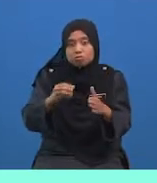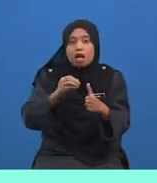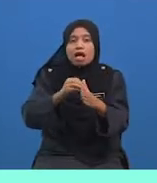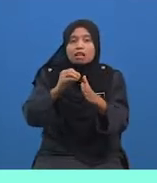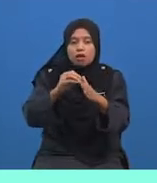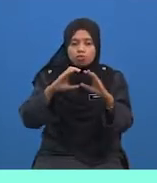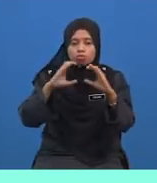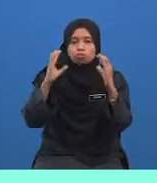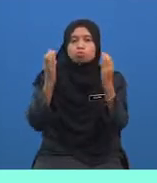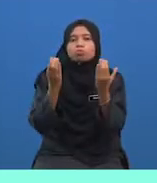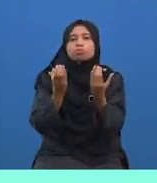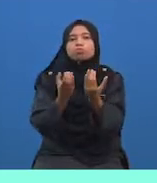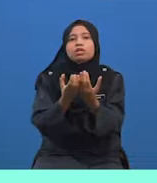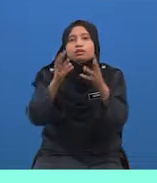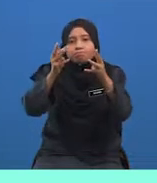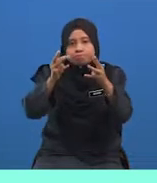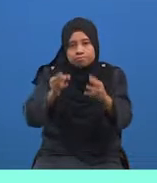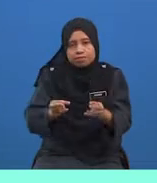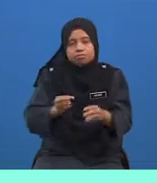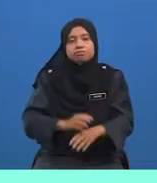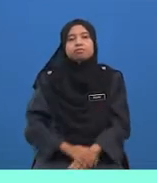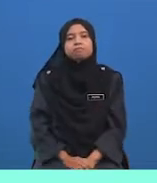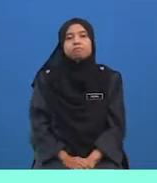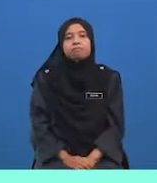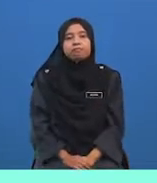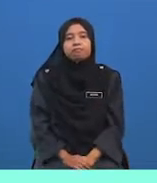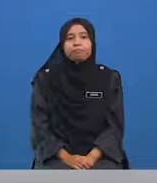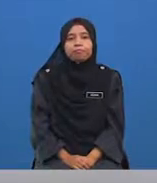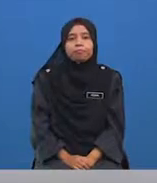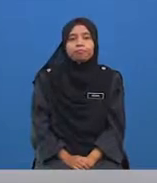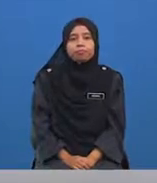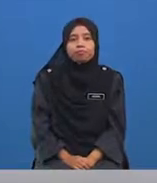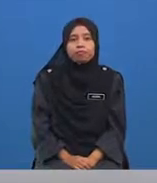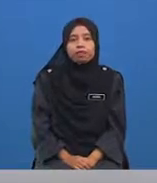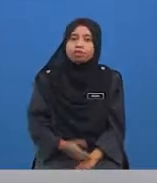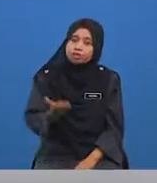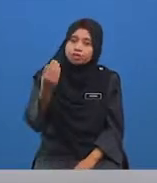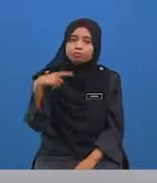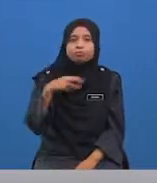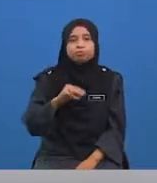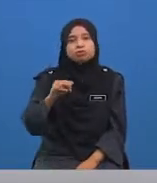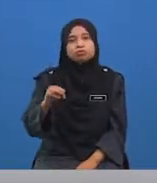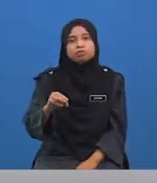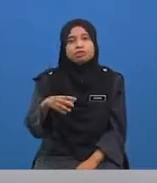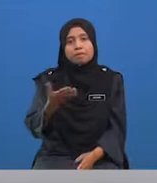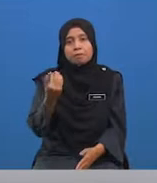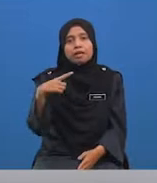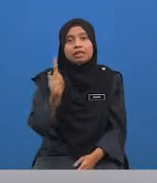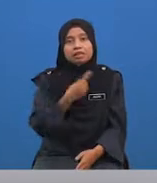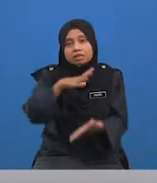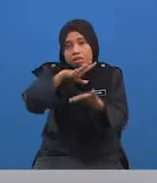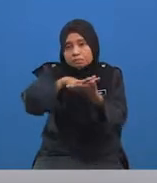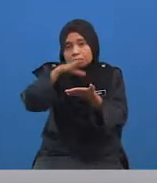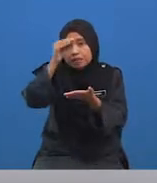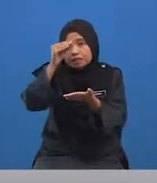individu atau sesuatu kumpulan manusia. Jom murid-murid, mari kita